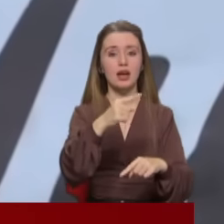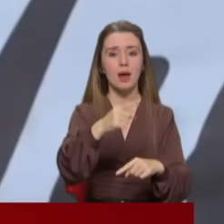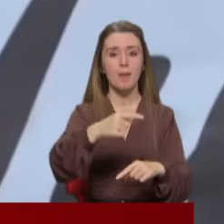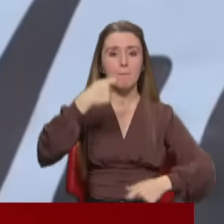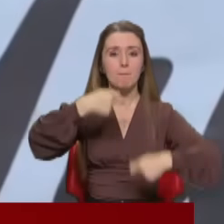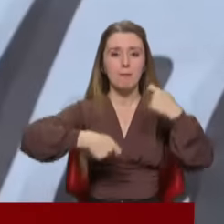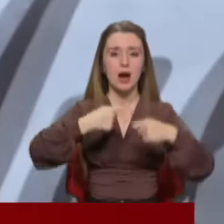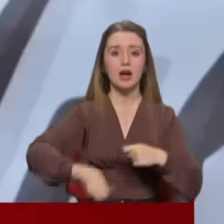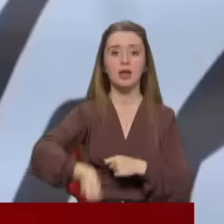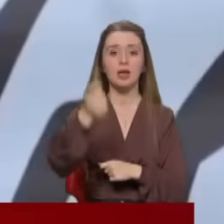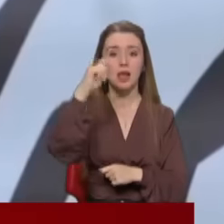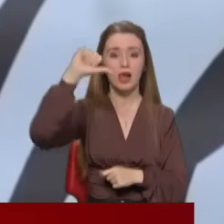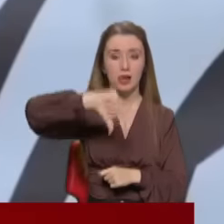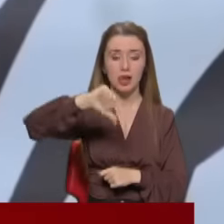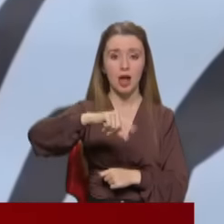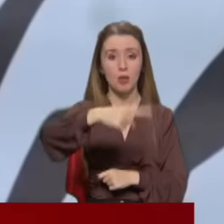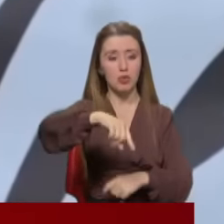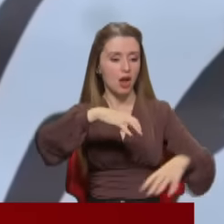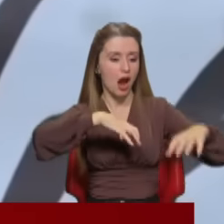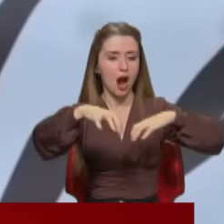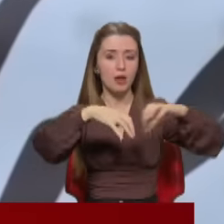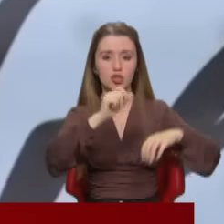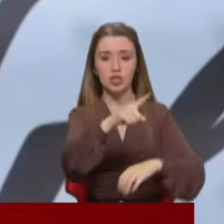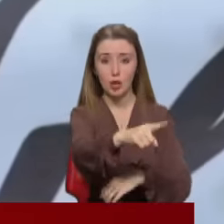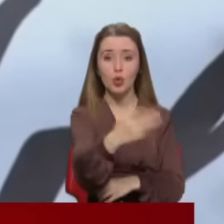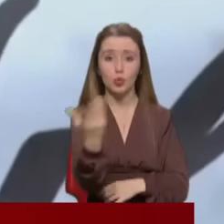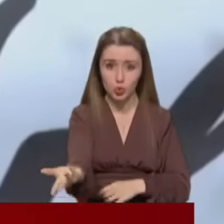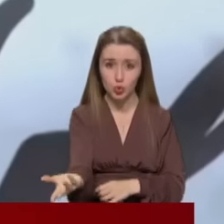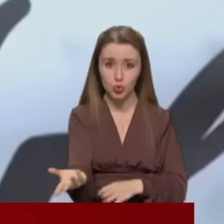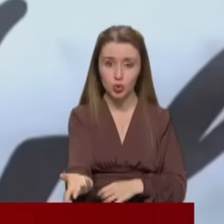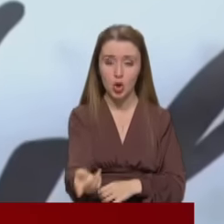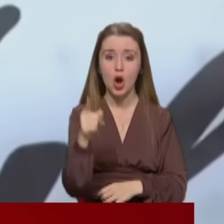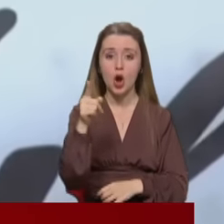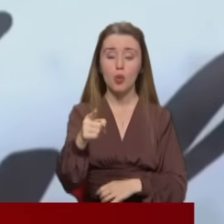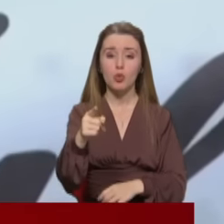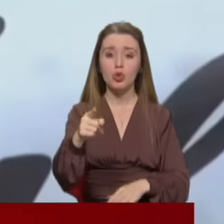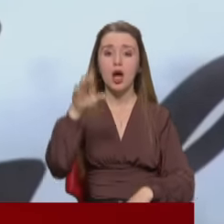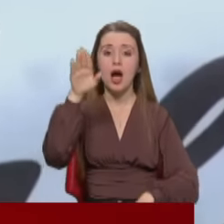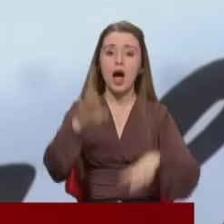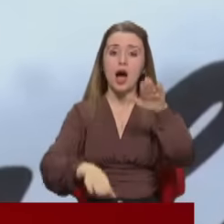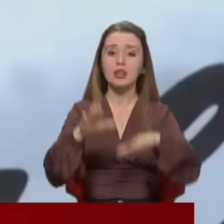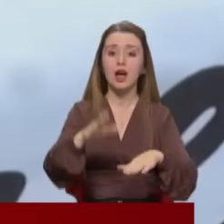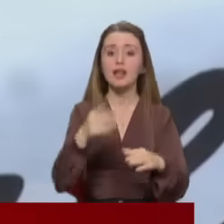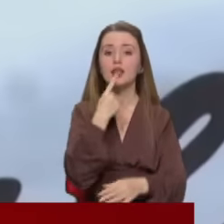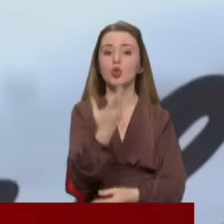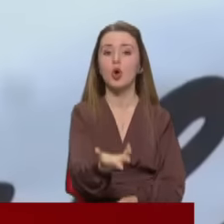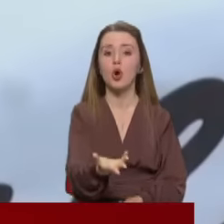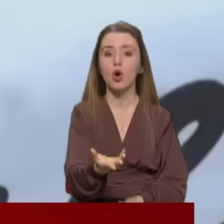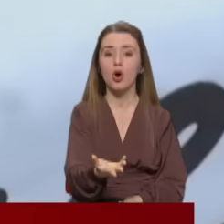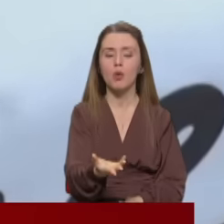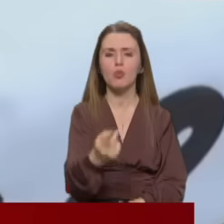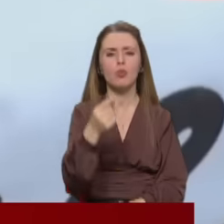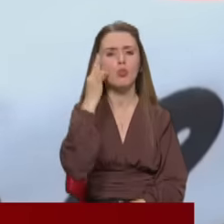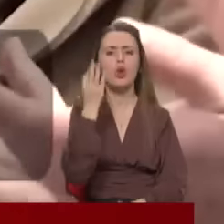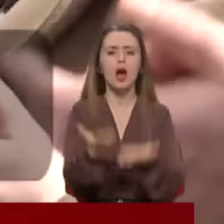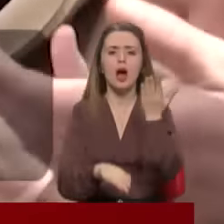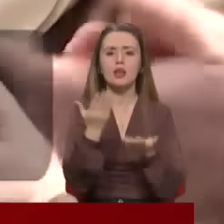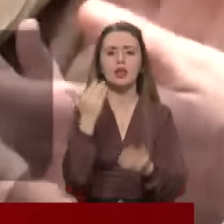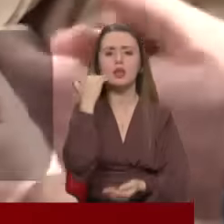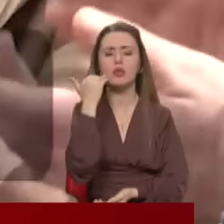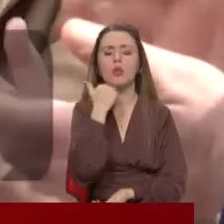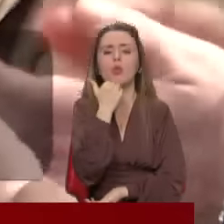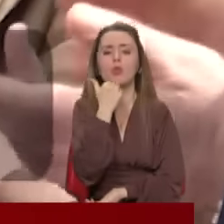kuruş kredi verilmez. Bunlara ayrıcalık tanıyacakmış. Bunun da adı adalet olacak. Batsın böyle adalet.